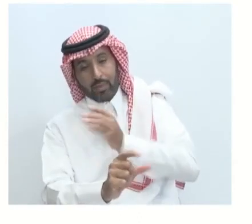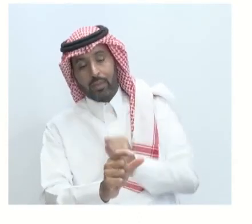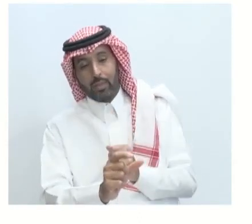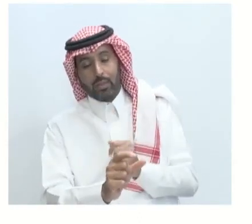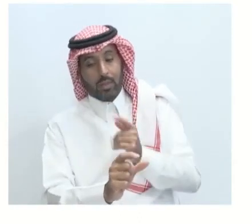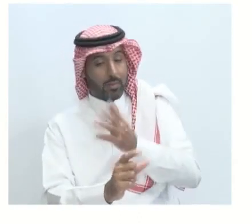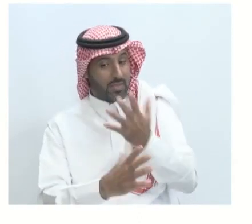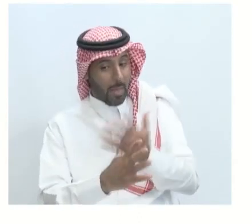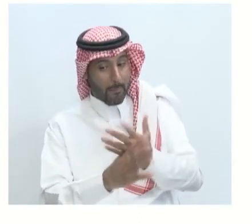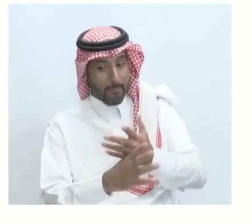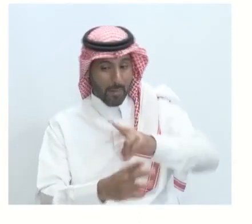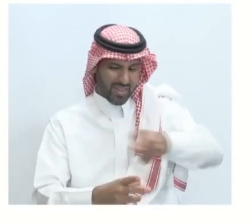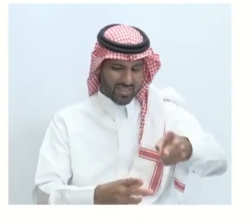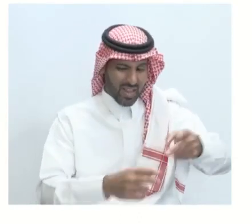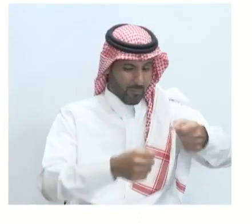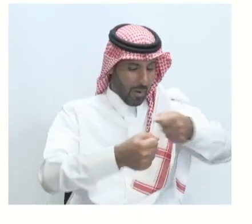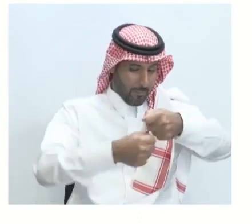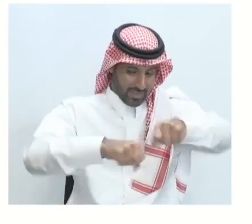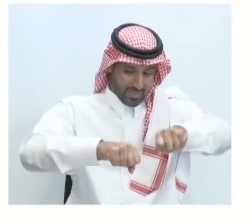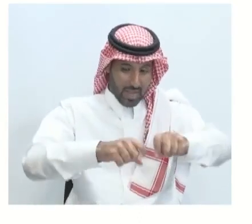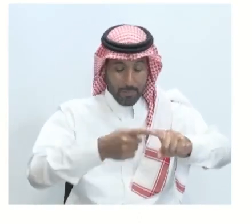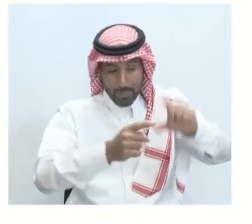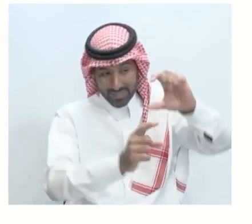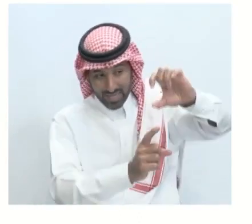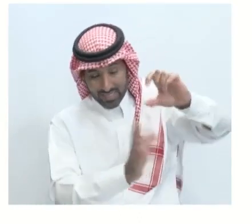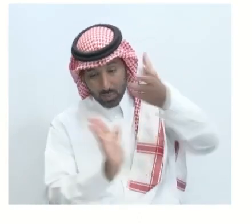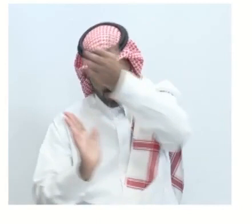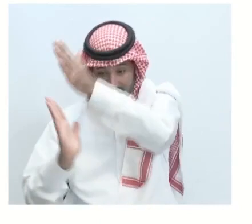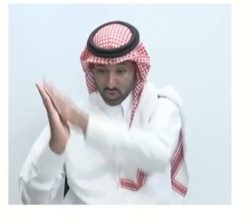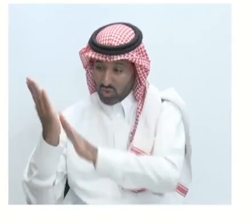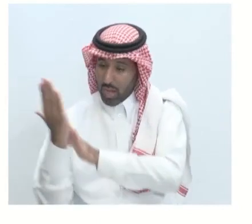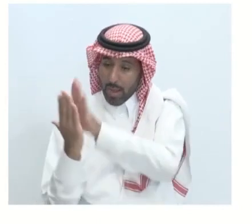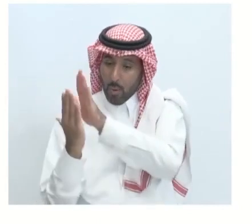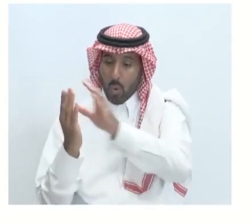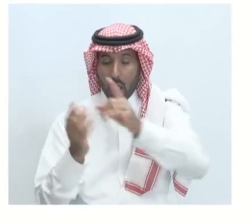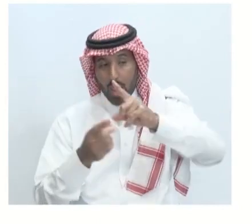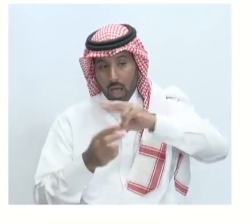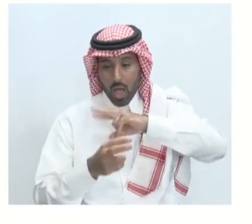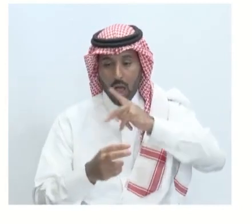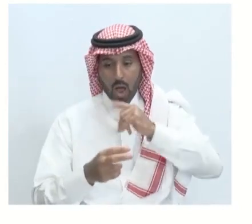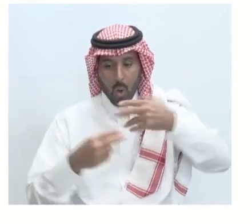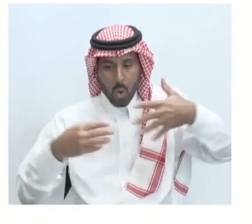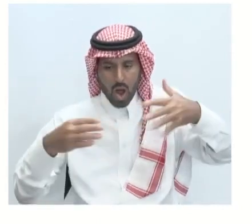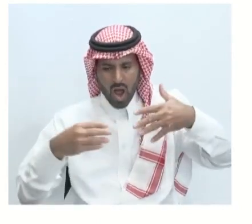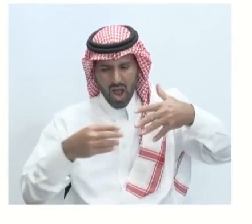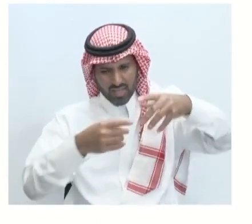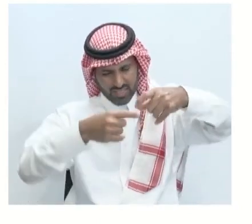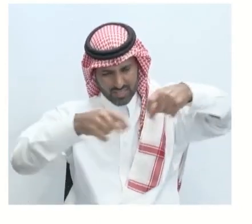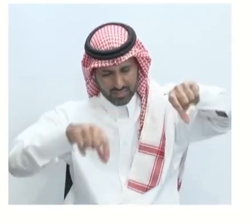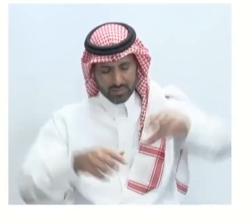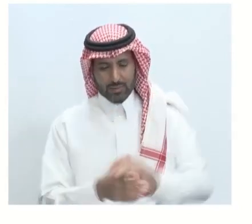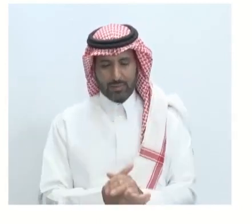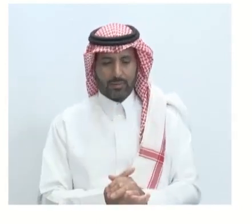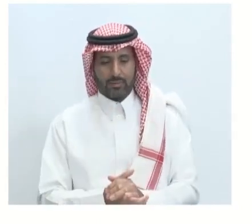لاختلاف معامل الانكسار بين ماده العدسه اي الزجاج والهواء ايضا ذكرنا